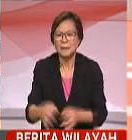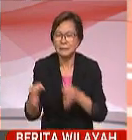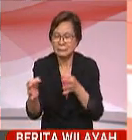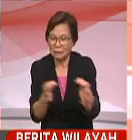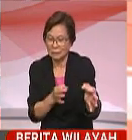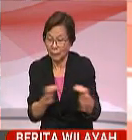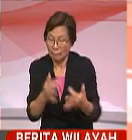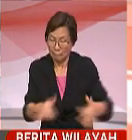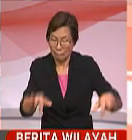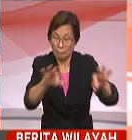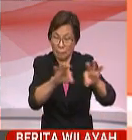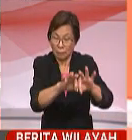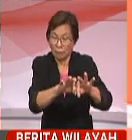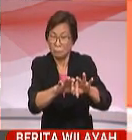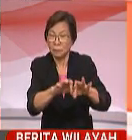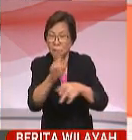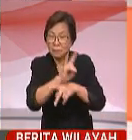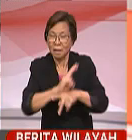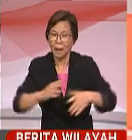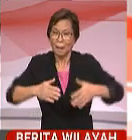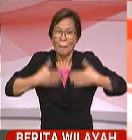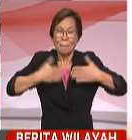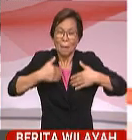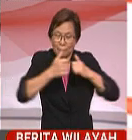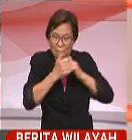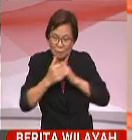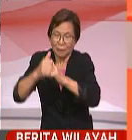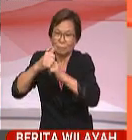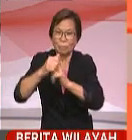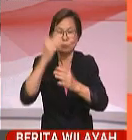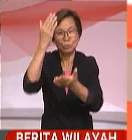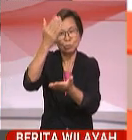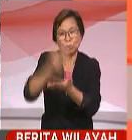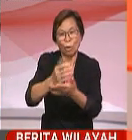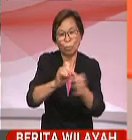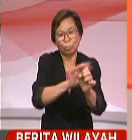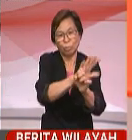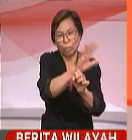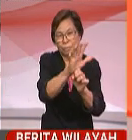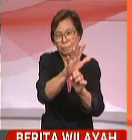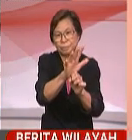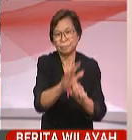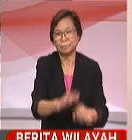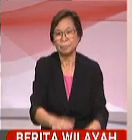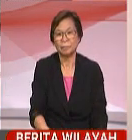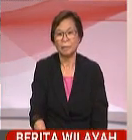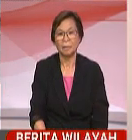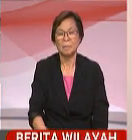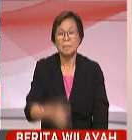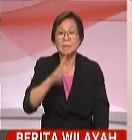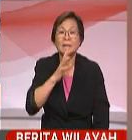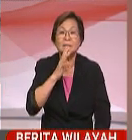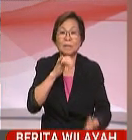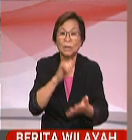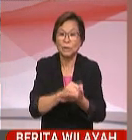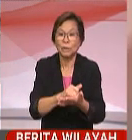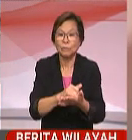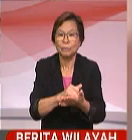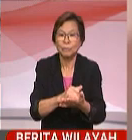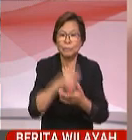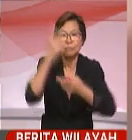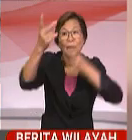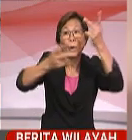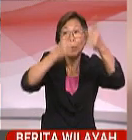Jelasnya, ia penting bagi menjaga kesejahteraan bersama dalam mengekang penularan wabak COVID-19. Beliau menyatakan demikian